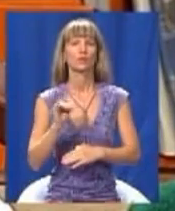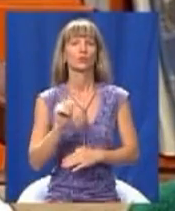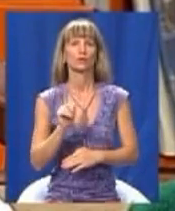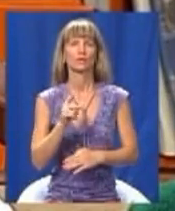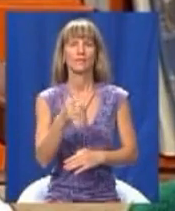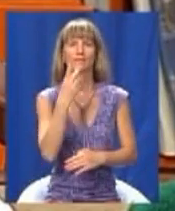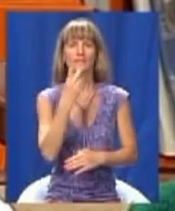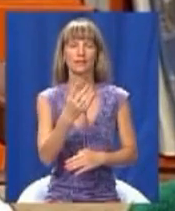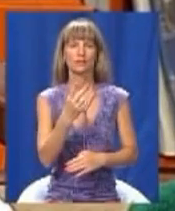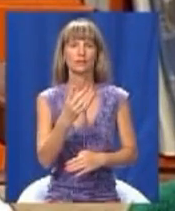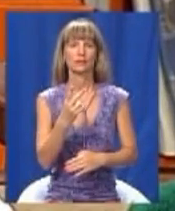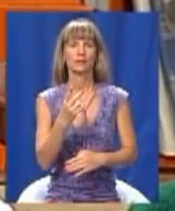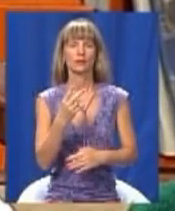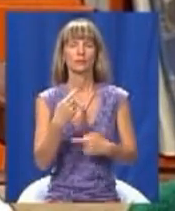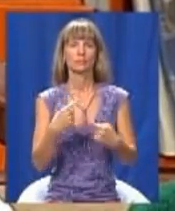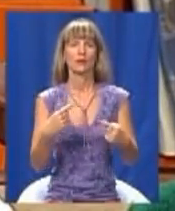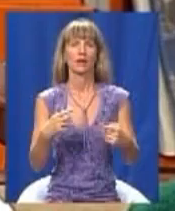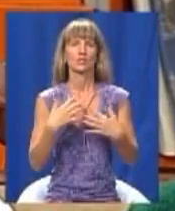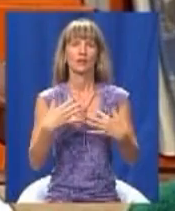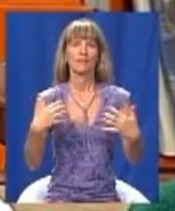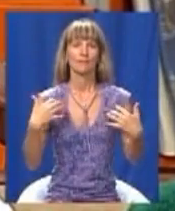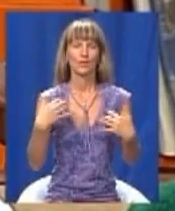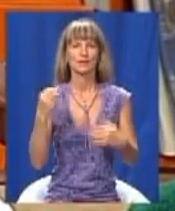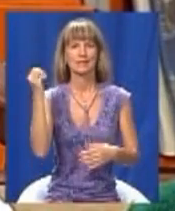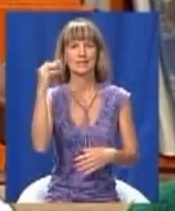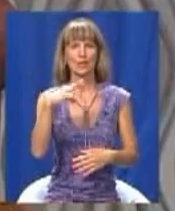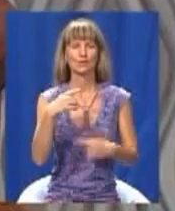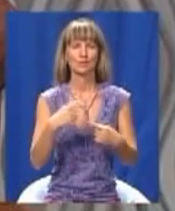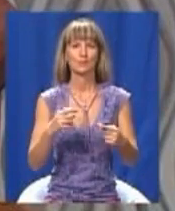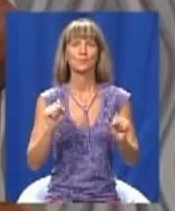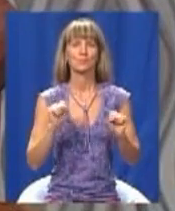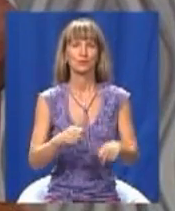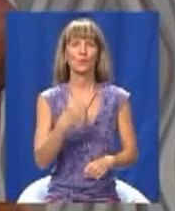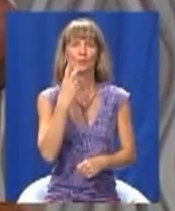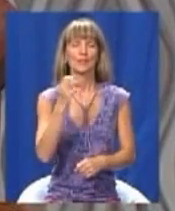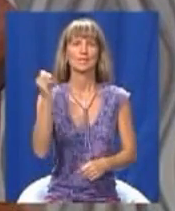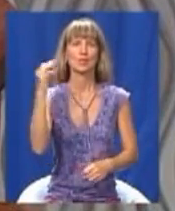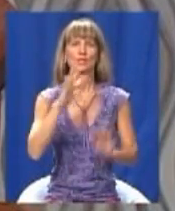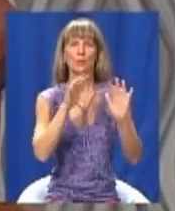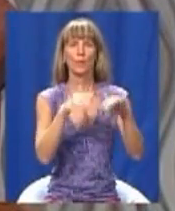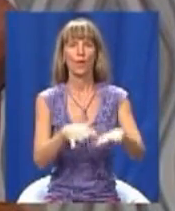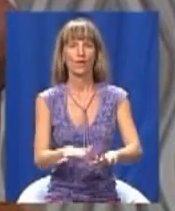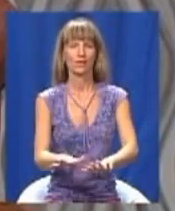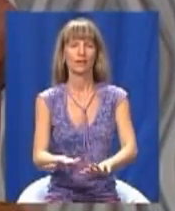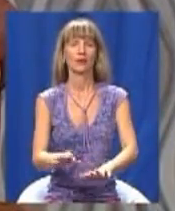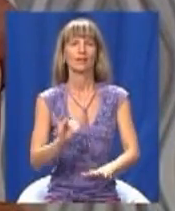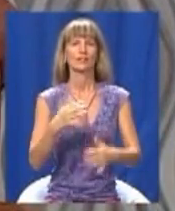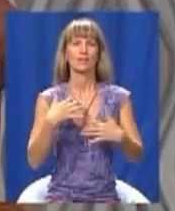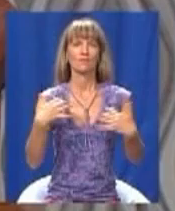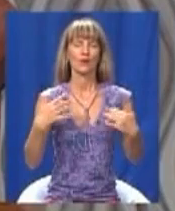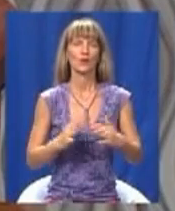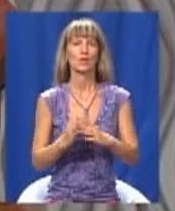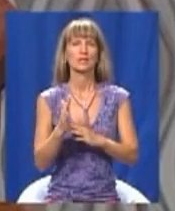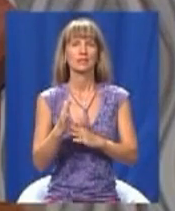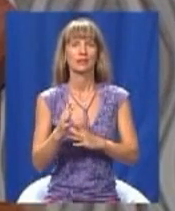саме? Ну, там всякие животные, солнце. Так, можна побачити сонце і море, і ну, тваринки,